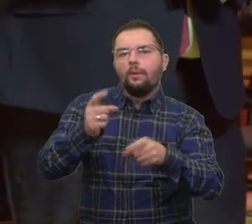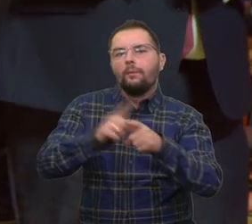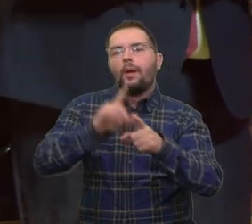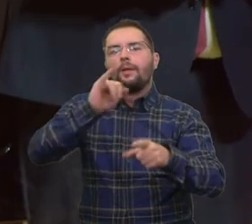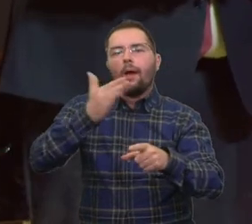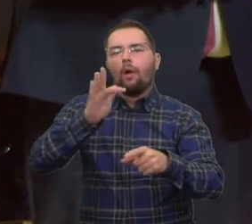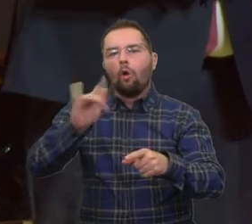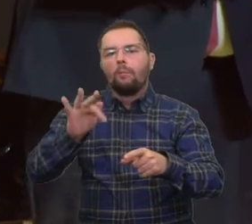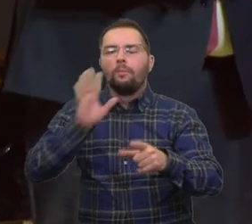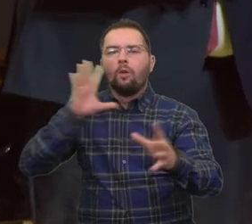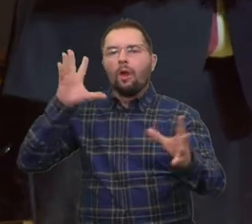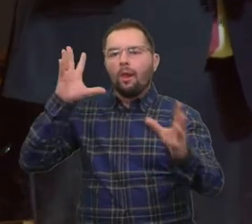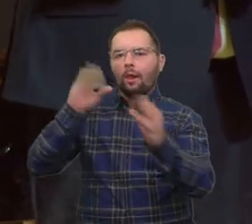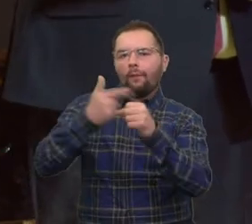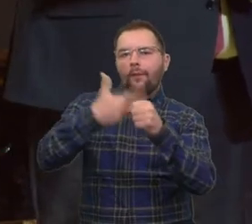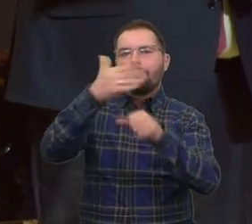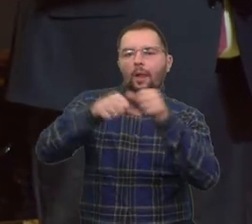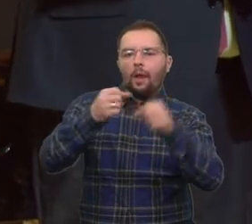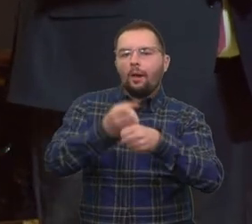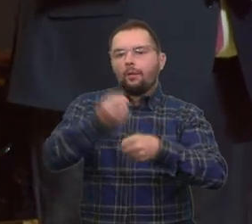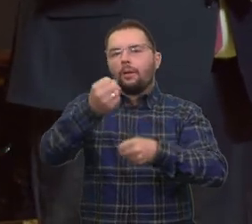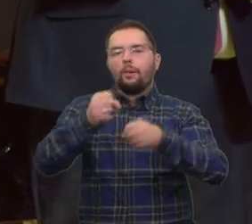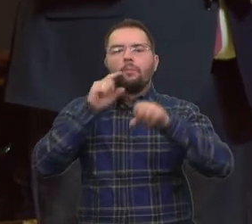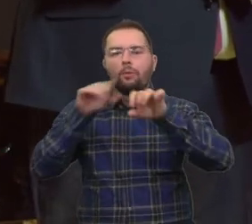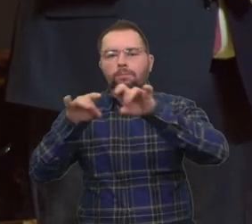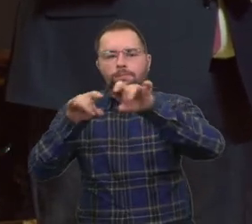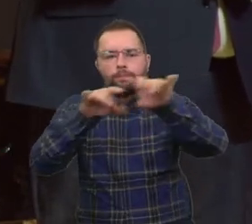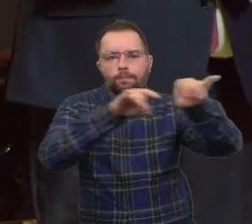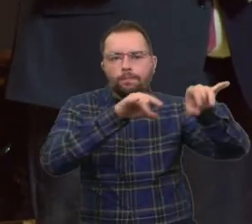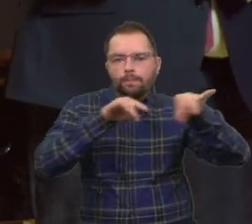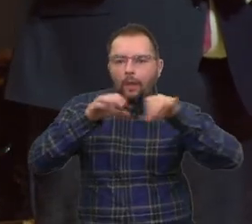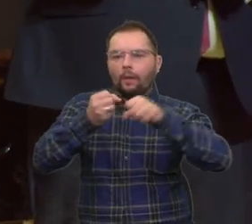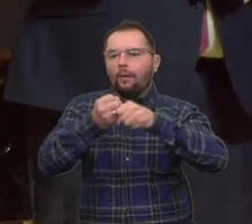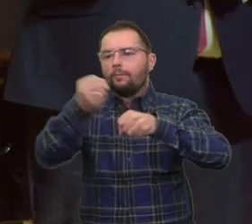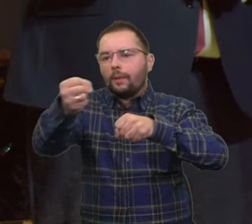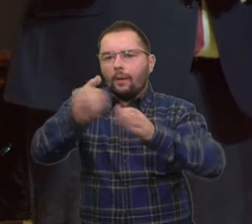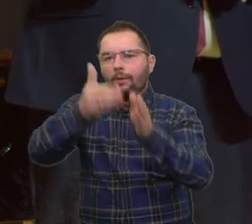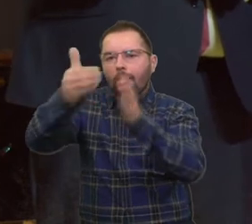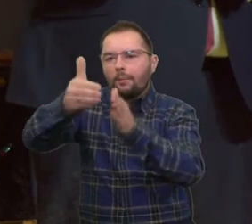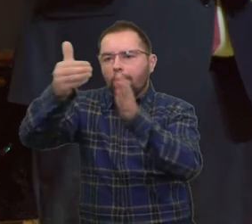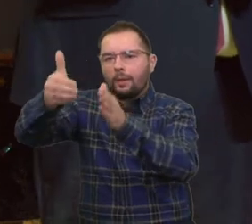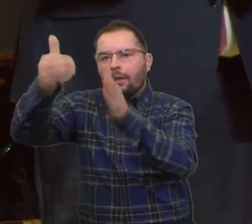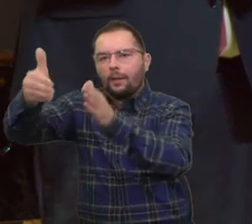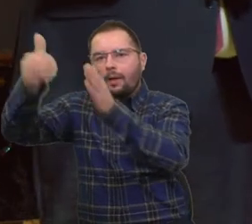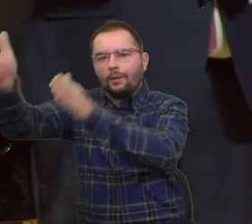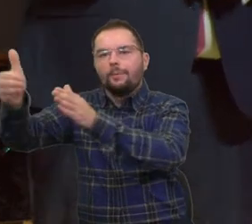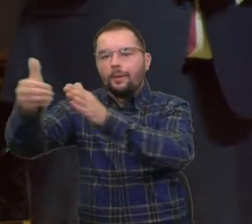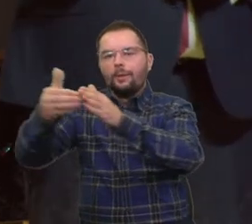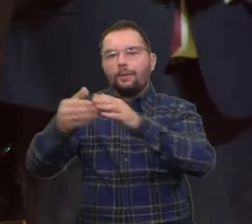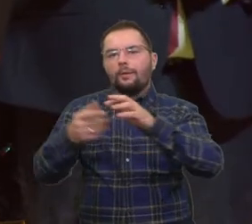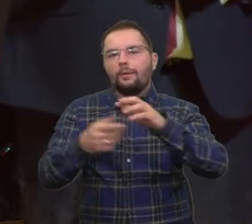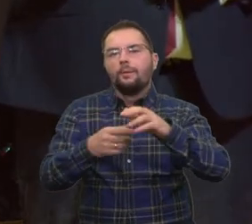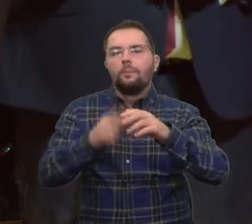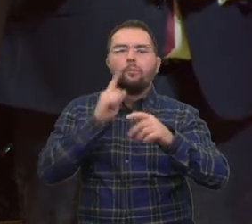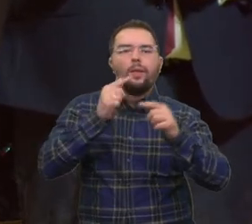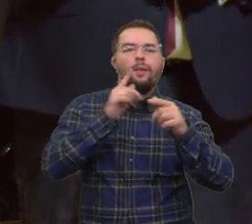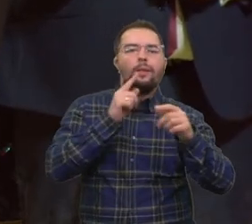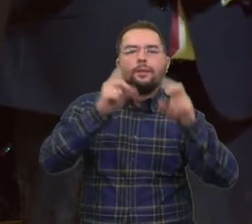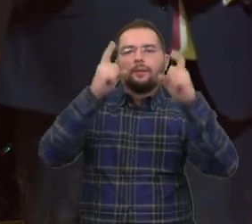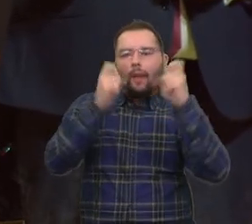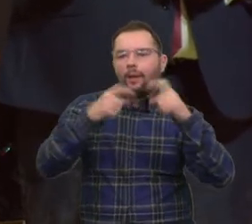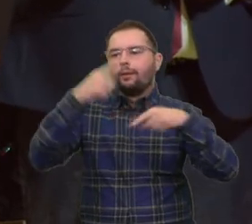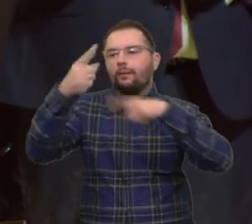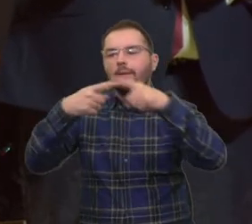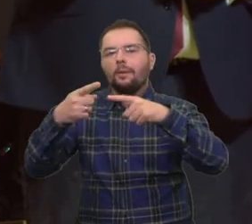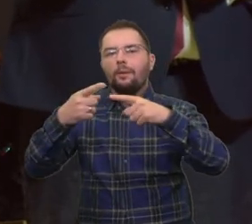Jana Olbrychta i tak pałeczkę każdy marszałek ze swoim zarządem przekazywali dalej, dalej, dalej. Dotarliśmy dzisiaj do tego